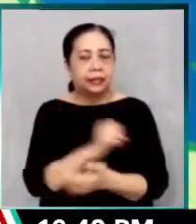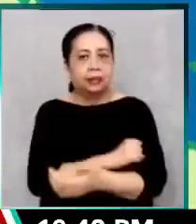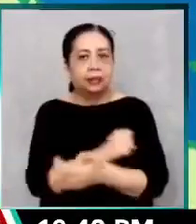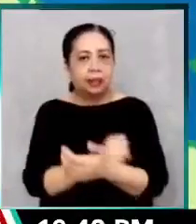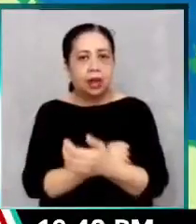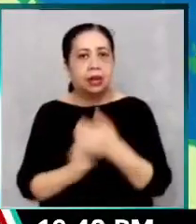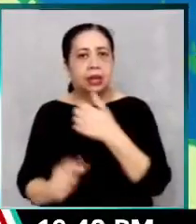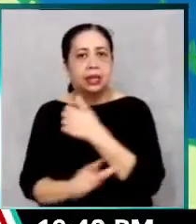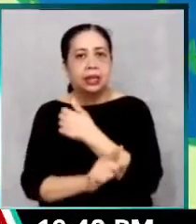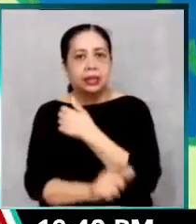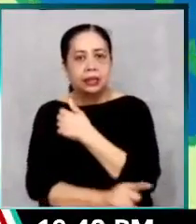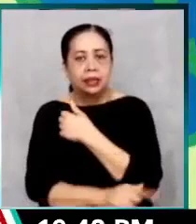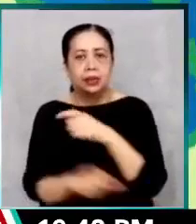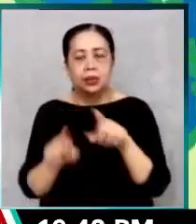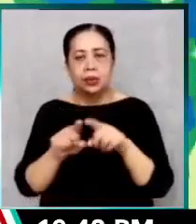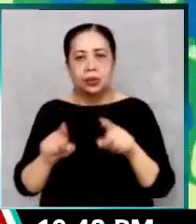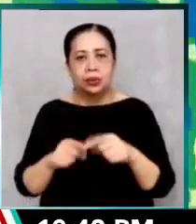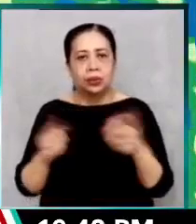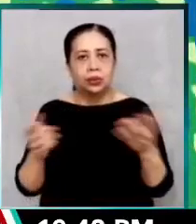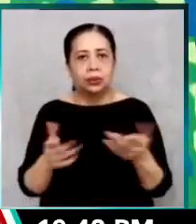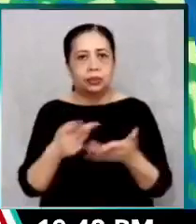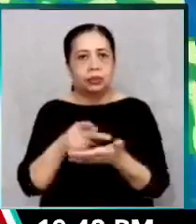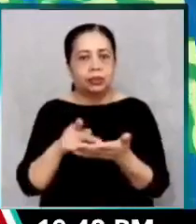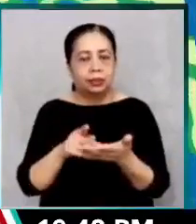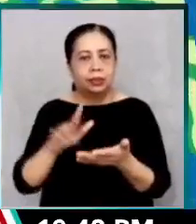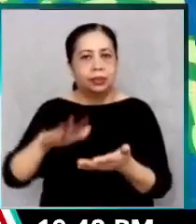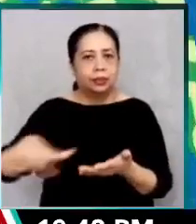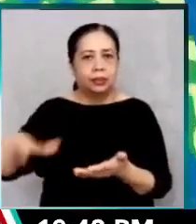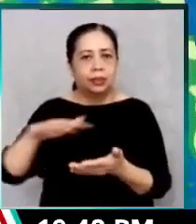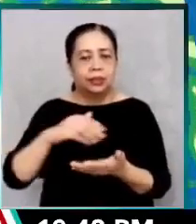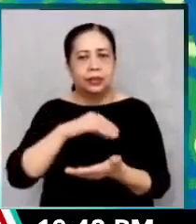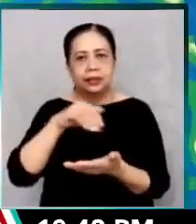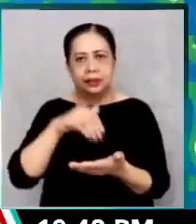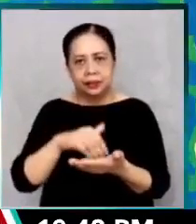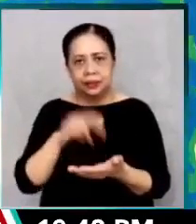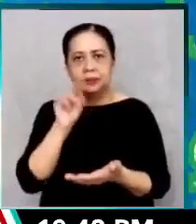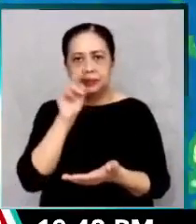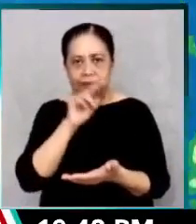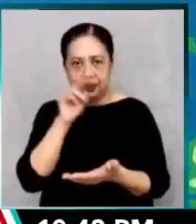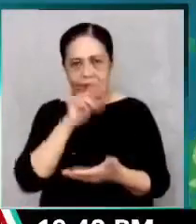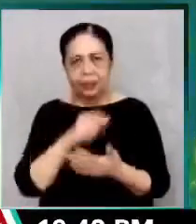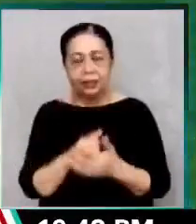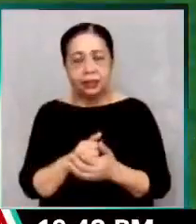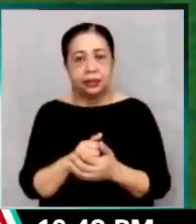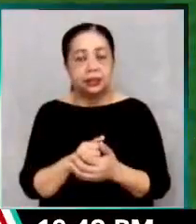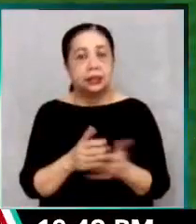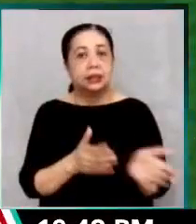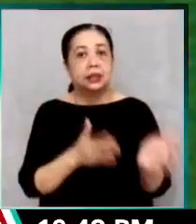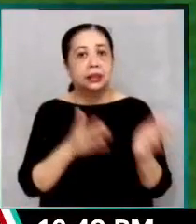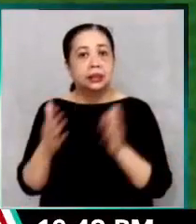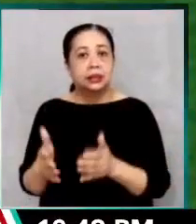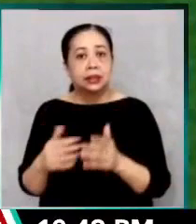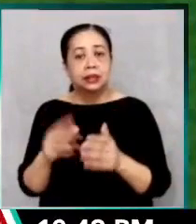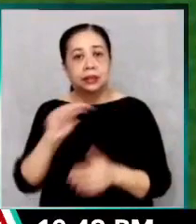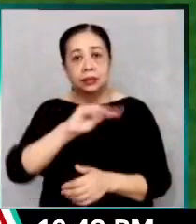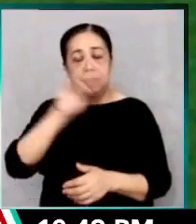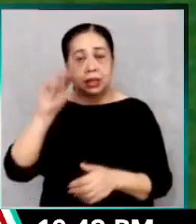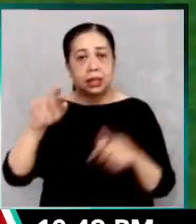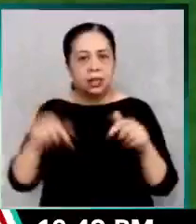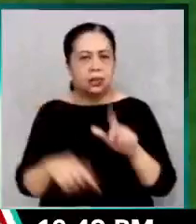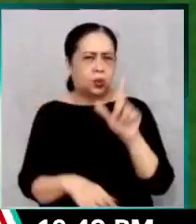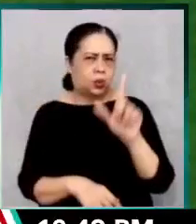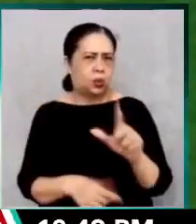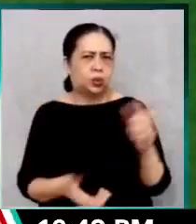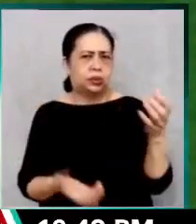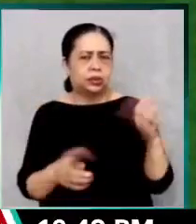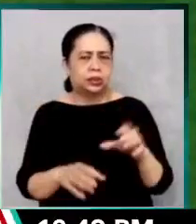at ganun din dito sa bahagi naman ng Central Visayas. At dito naman sa Metro Manila, mababa po ang chance ng ulan